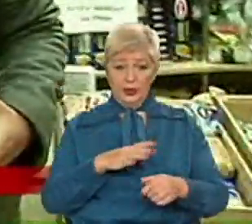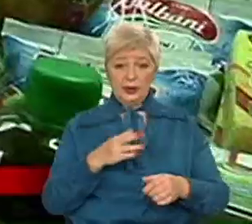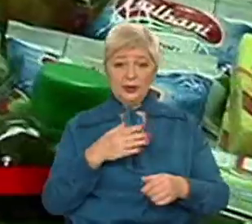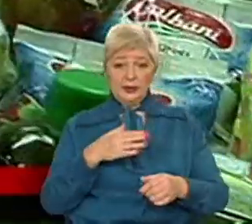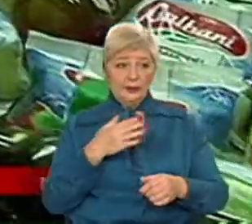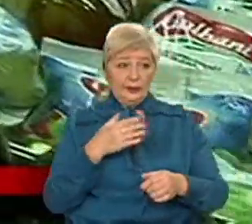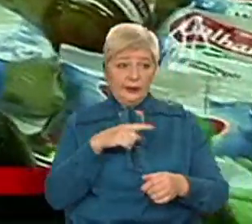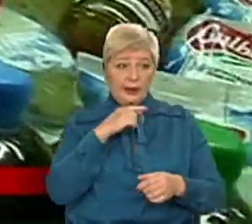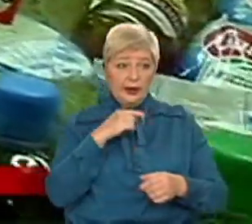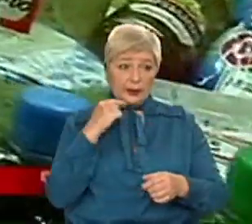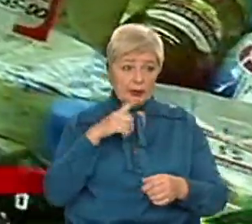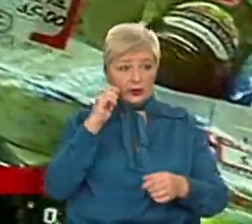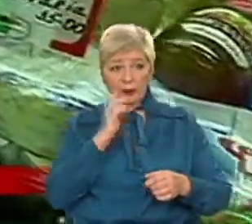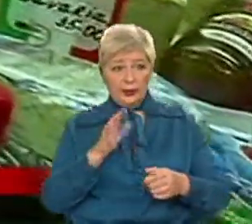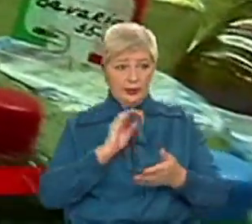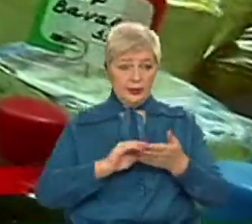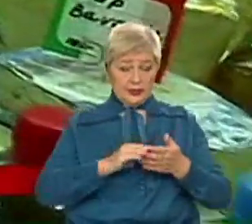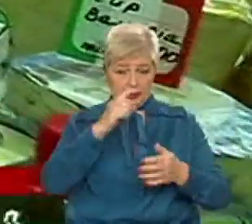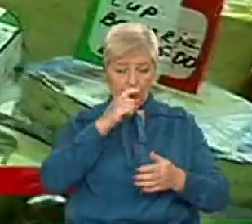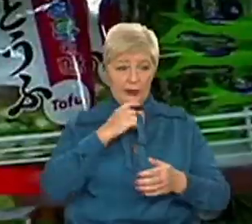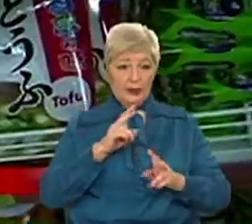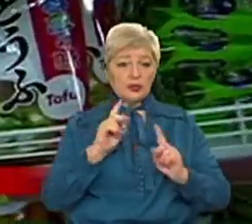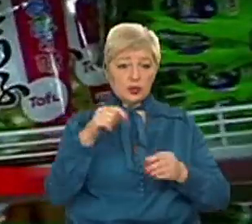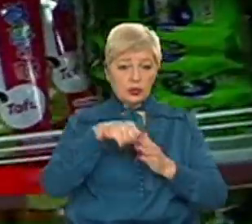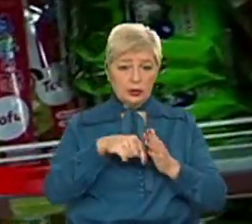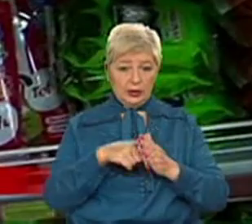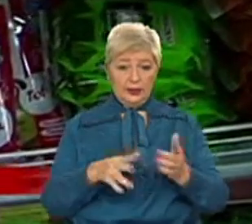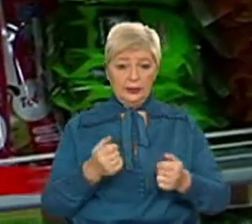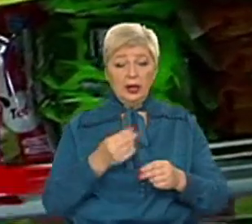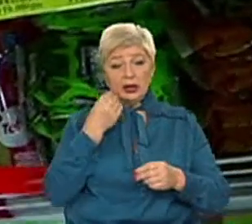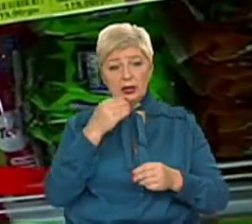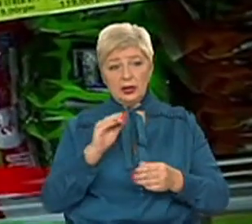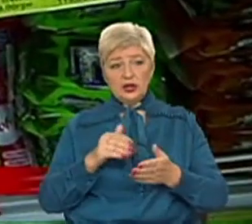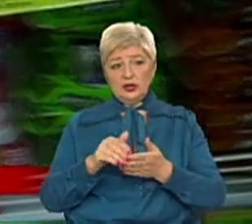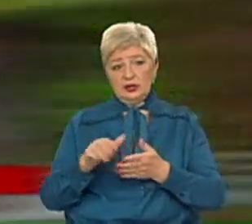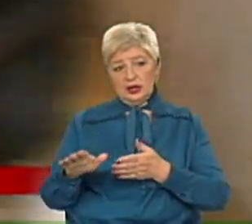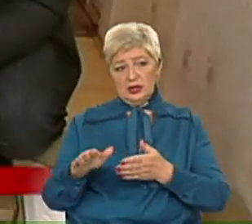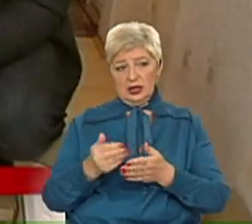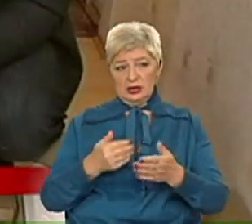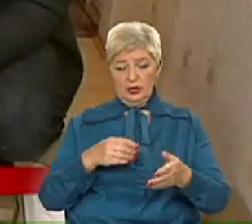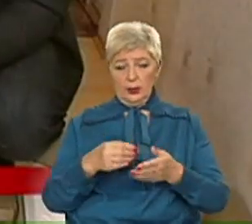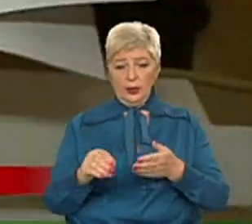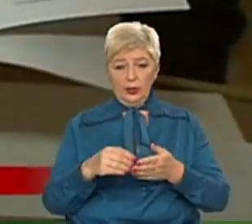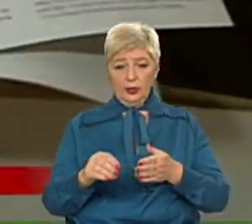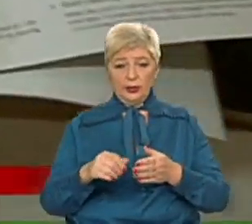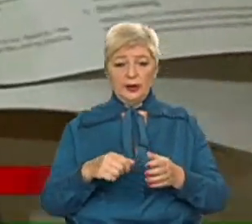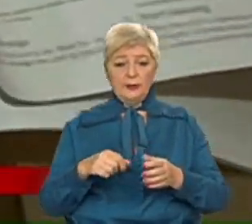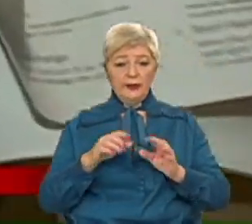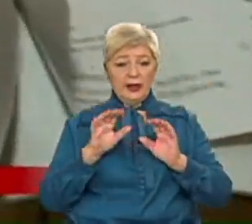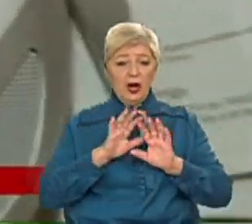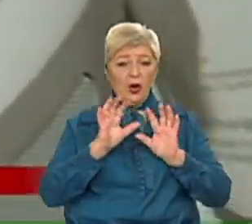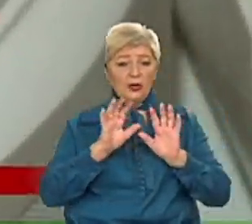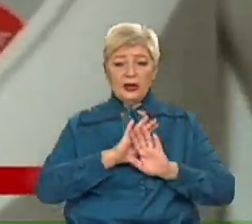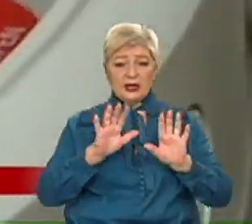ограничения по здоровью. Тому, якщо ви не бачите на виробі українського перекладу, краще від покупки відмовитись. Контрабандні